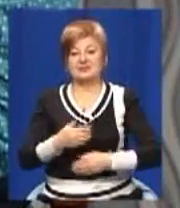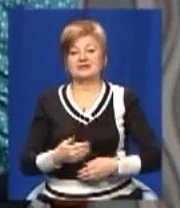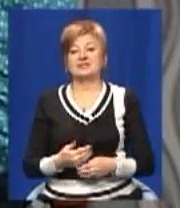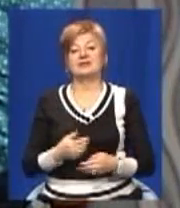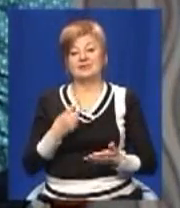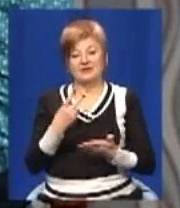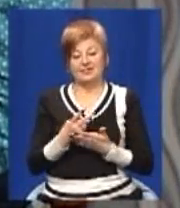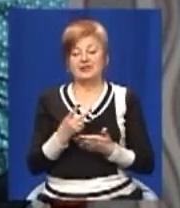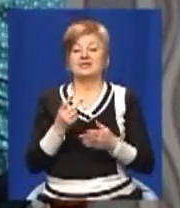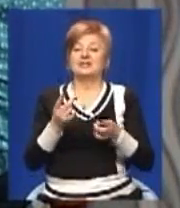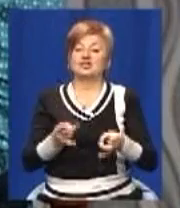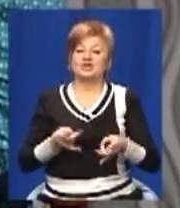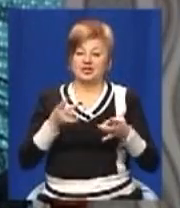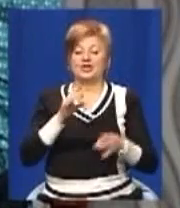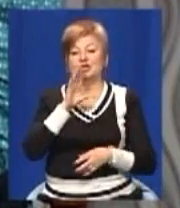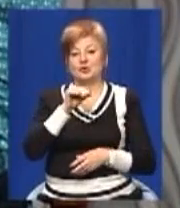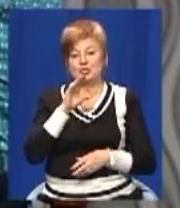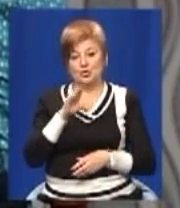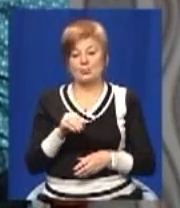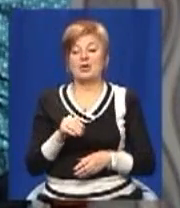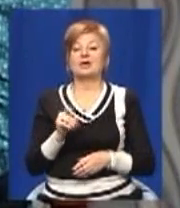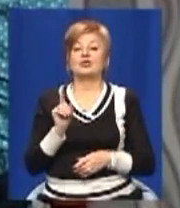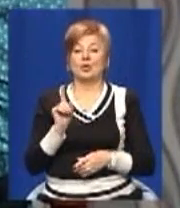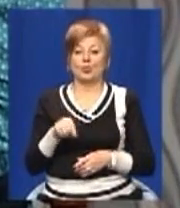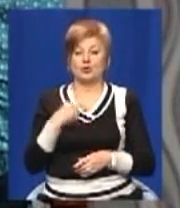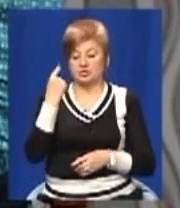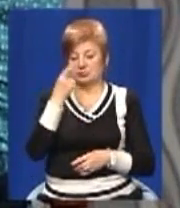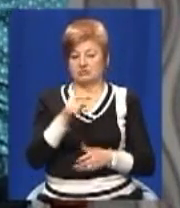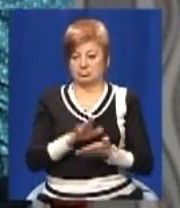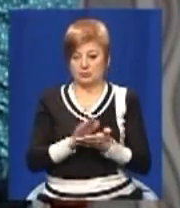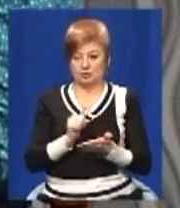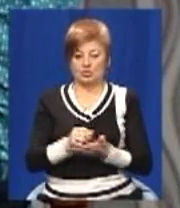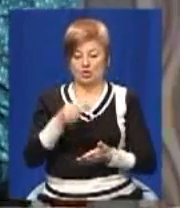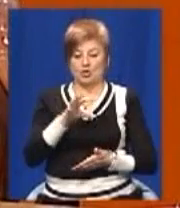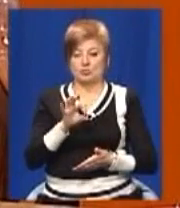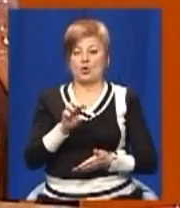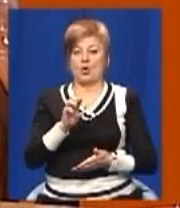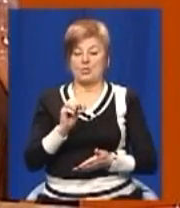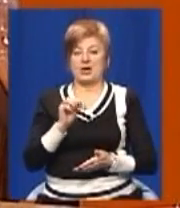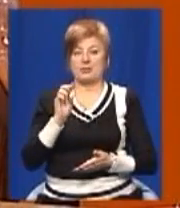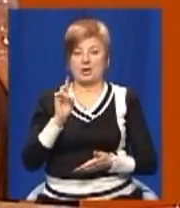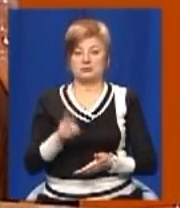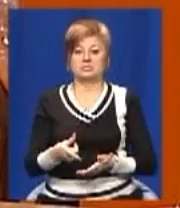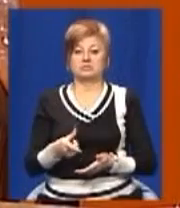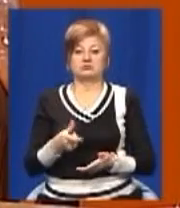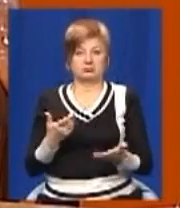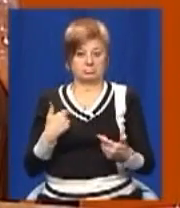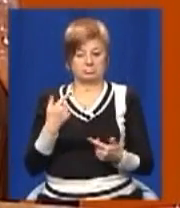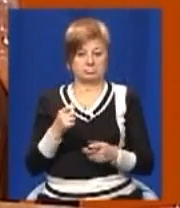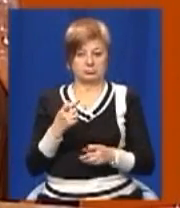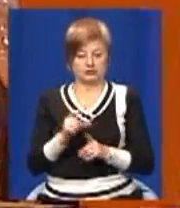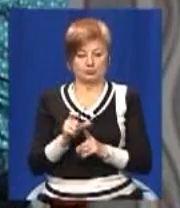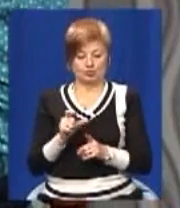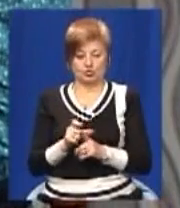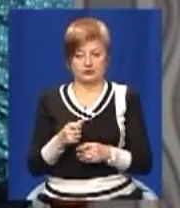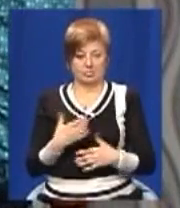Ну, бачиш, лагідні цуцики, дійсно таки добермани, хоч і така назва більш така, знаєш, таких букв складається, злих